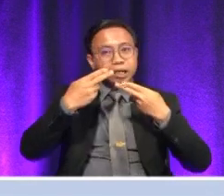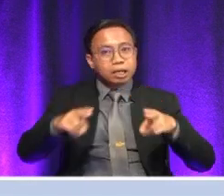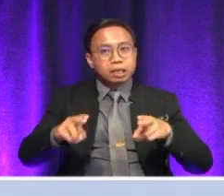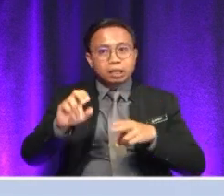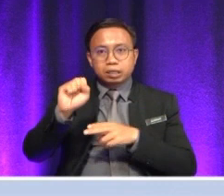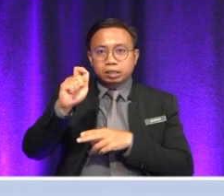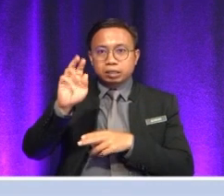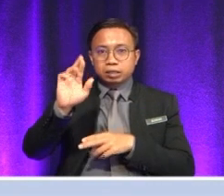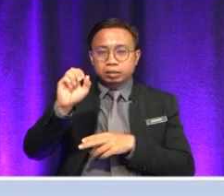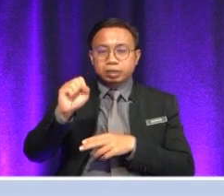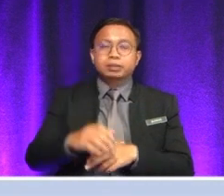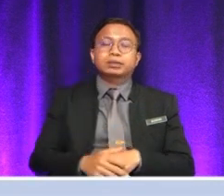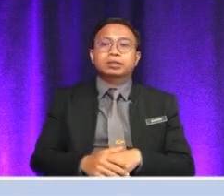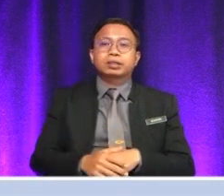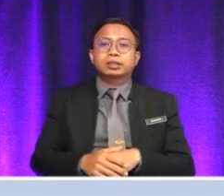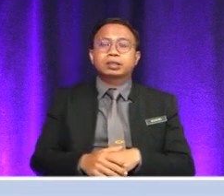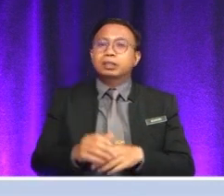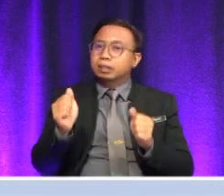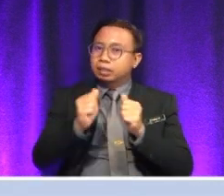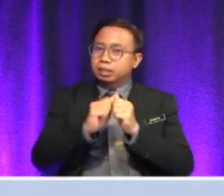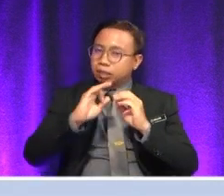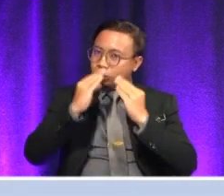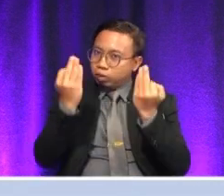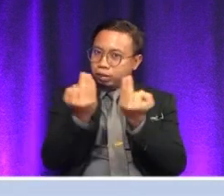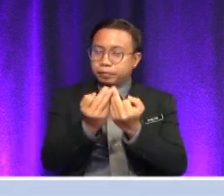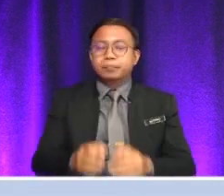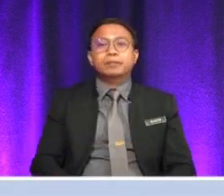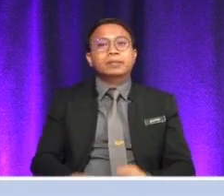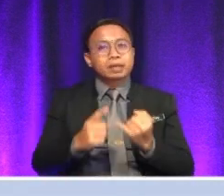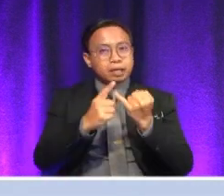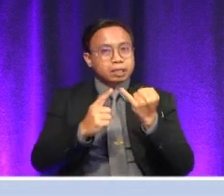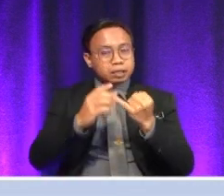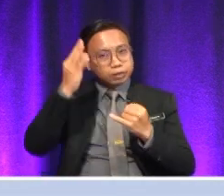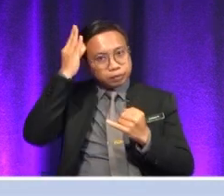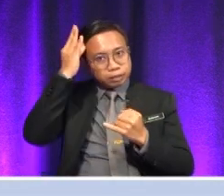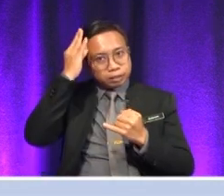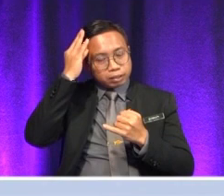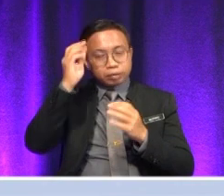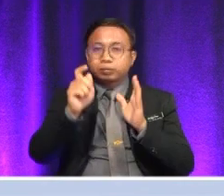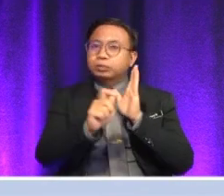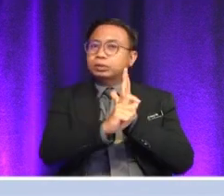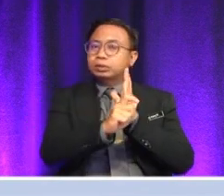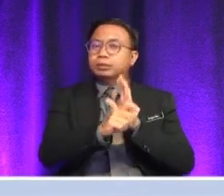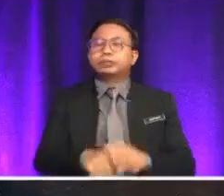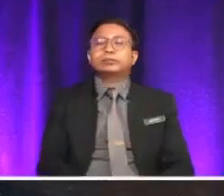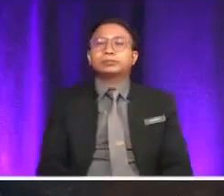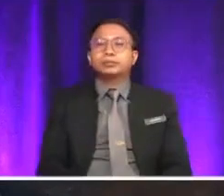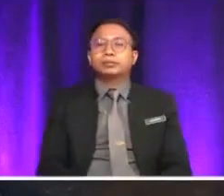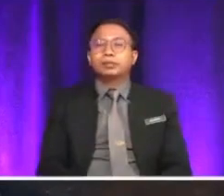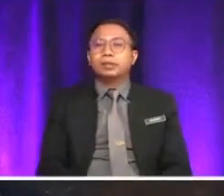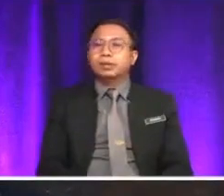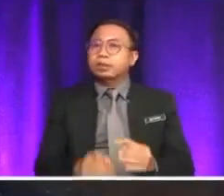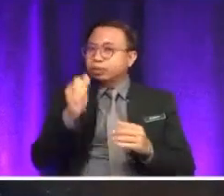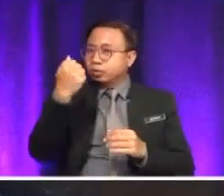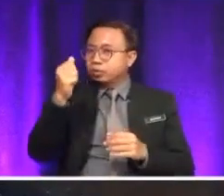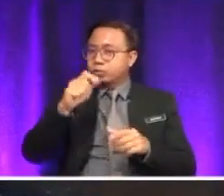Okey, bersenam bersama dengan keluarga. Dan last sekali kita kena berfikiran positif. Okey, itu adalah 10